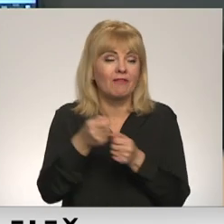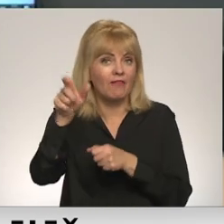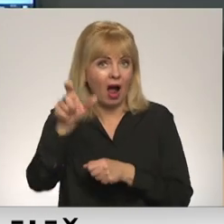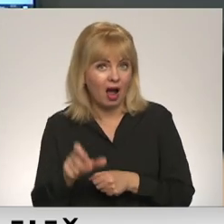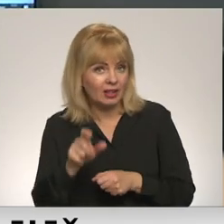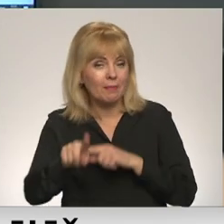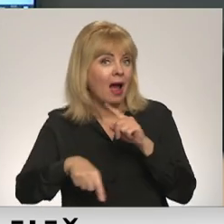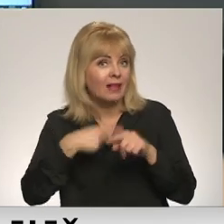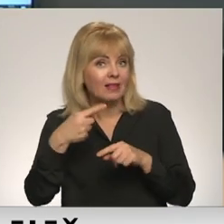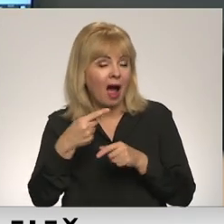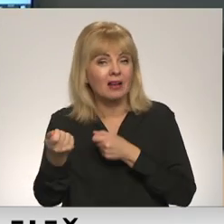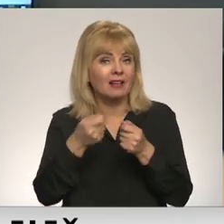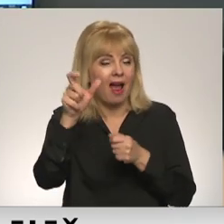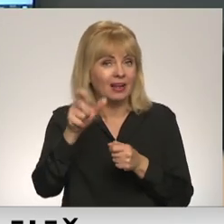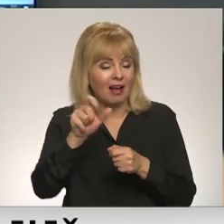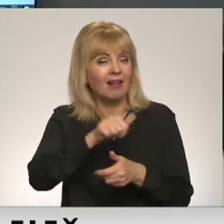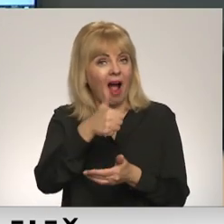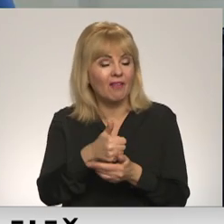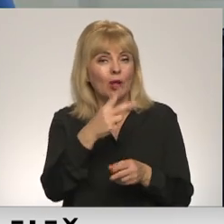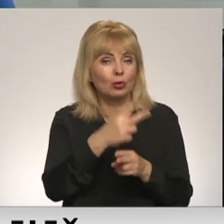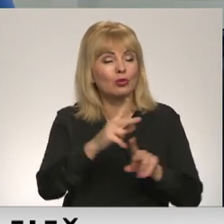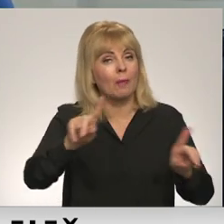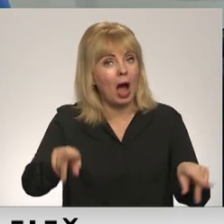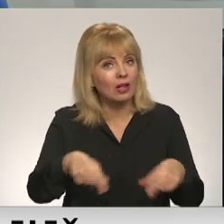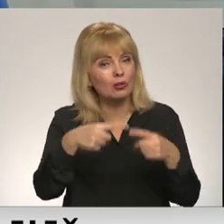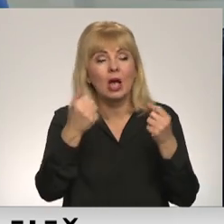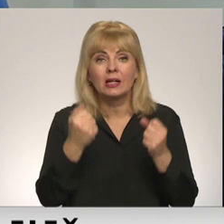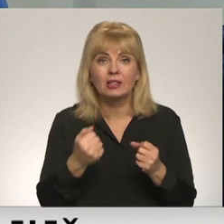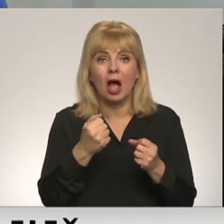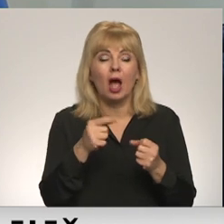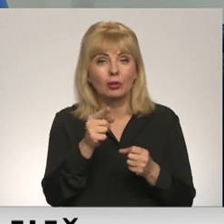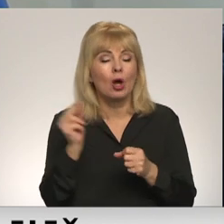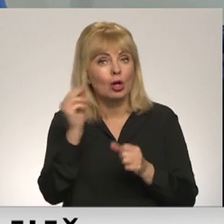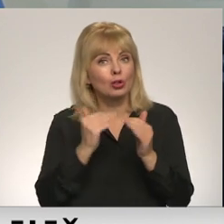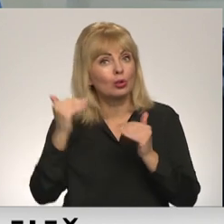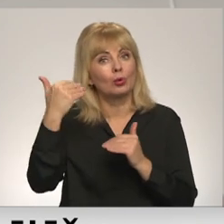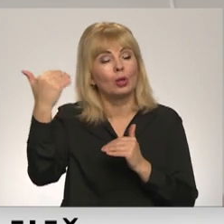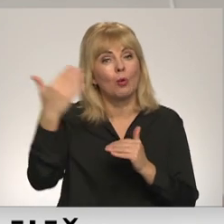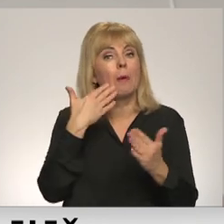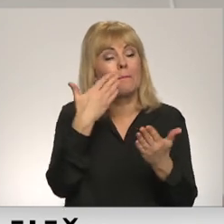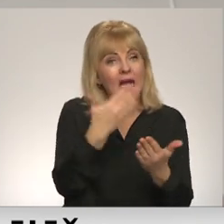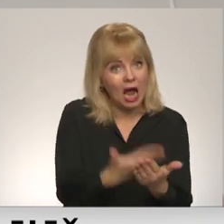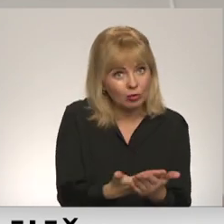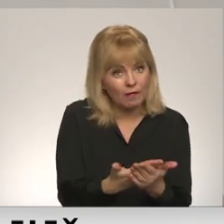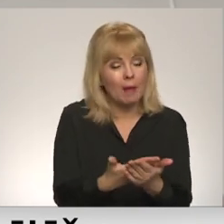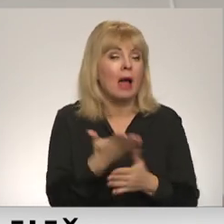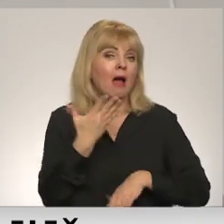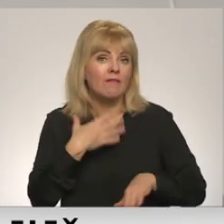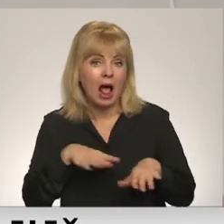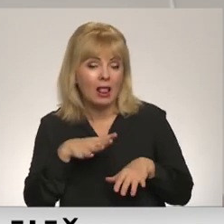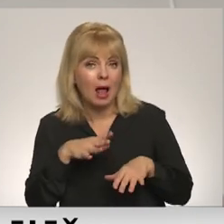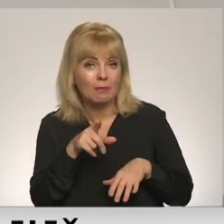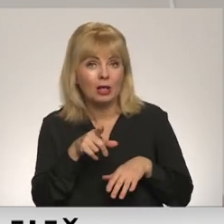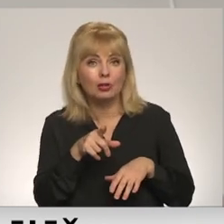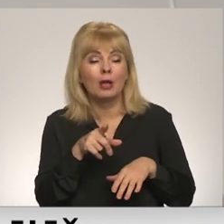ka nākamā rektora galvenie uzdevumi būtu attīstīt un stiprināt studiju piedāvājumu. Ja mēs vēlamies vēl